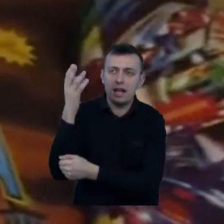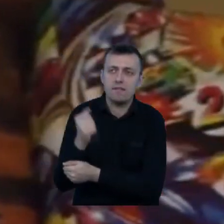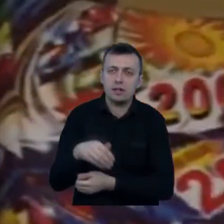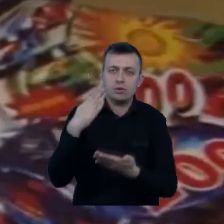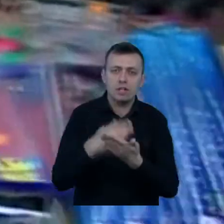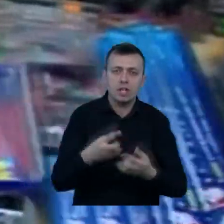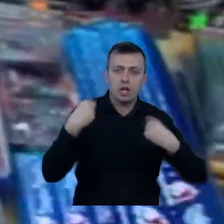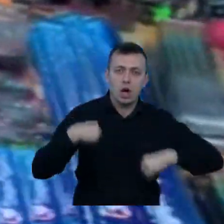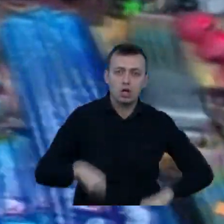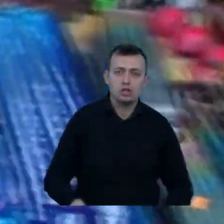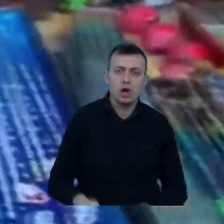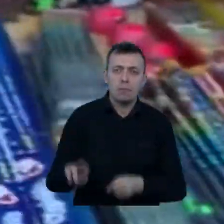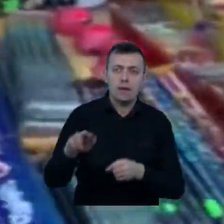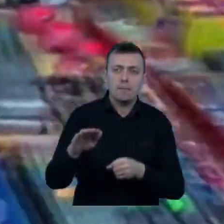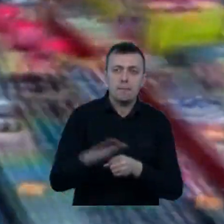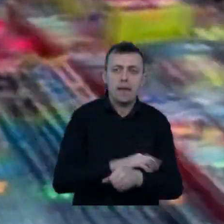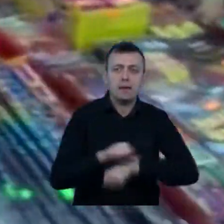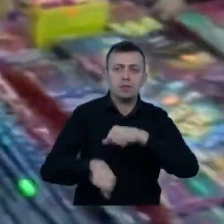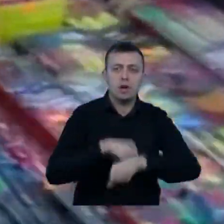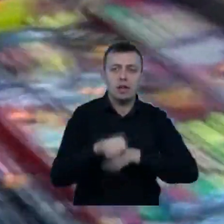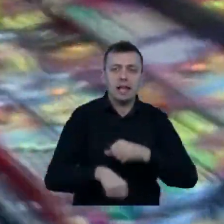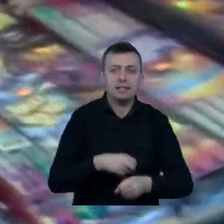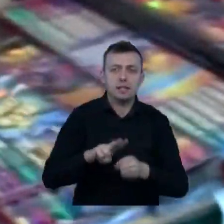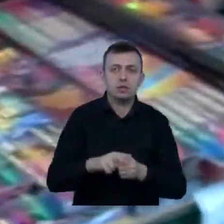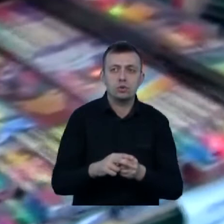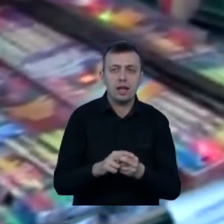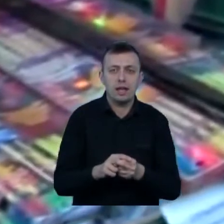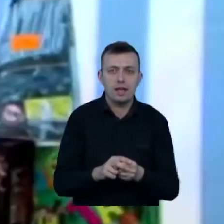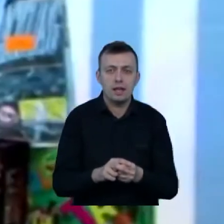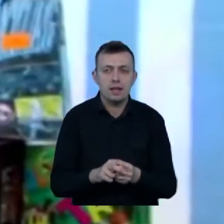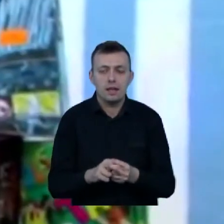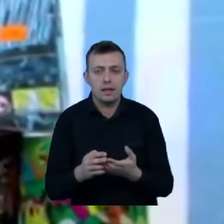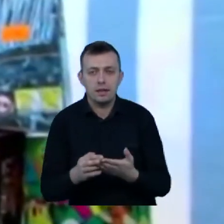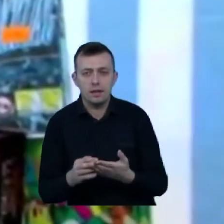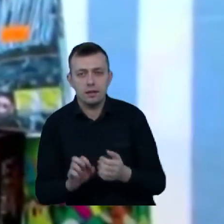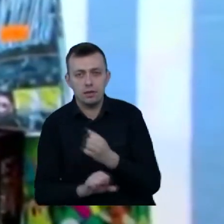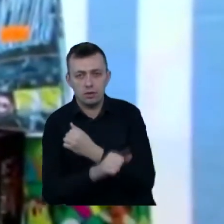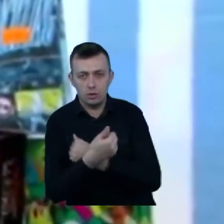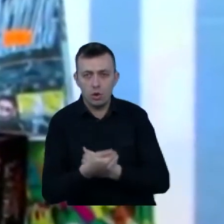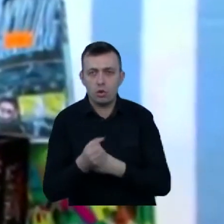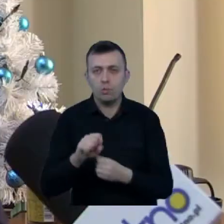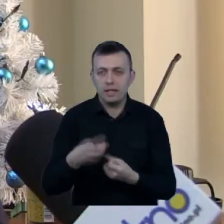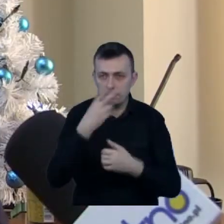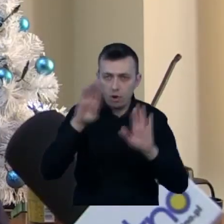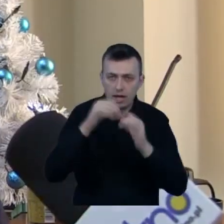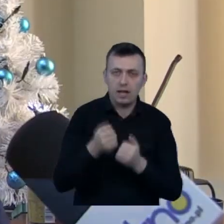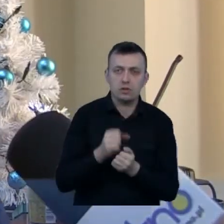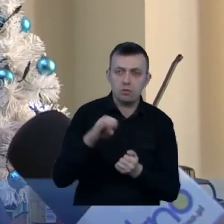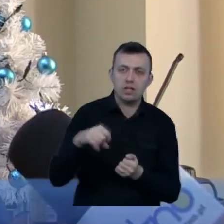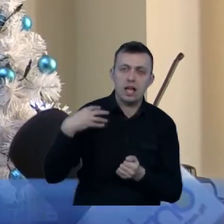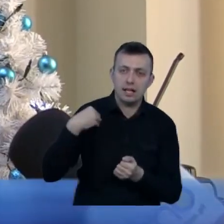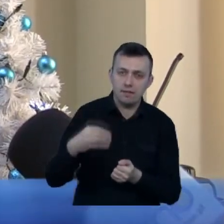wpływem alkoholu. Sprzedaż petard i fajerwerków jest dozwolona tylko osobom pełnoletnim, legitymującym się dowodem osobistym.